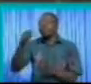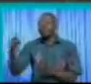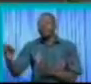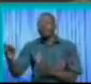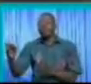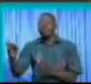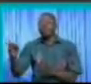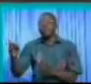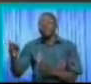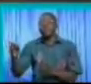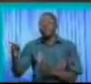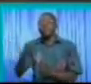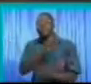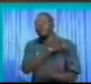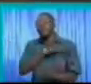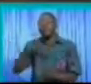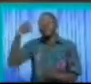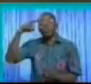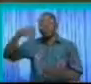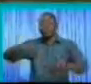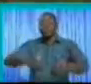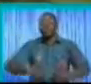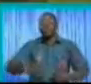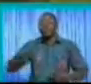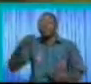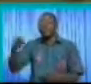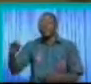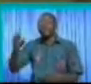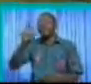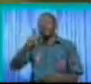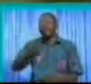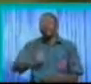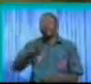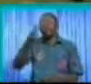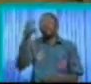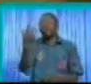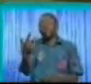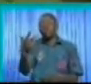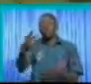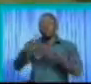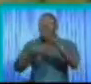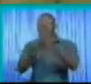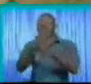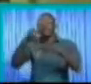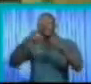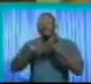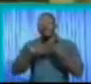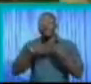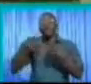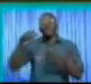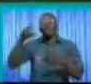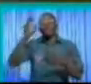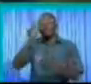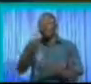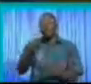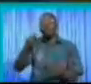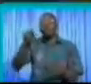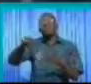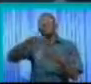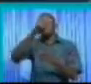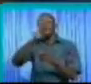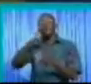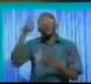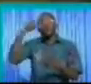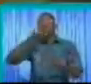Faso. Et pour ce jeune Burkinabé de 43 ans, avec plus de 20 sites touristiques, cette région est un